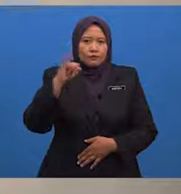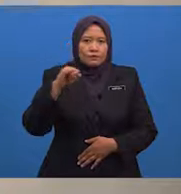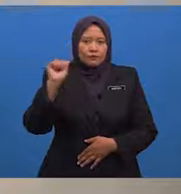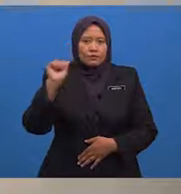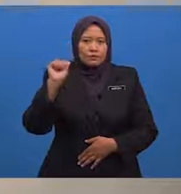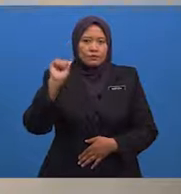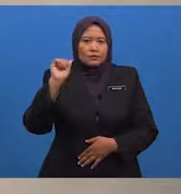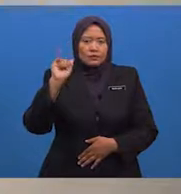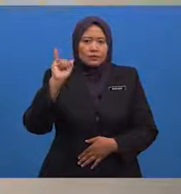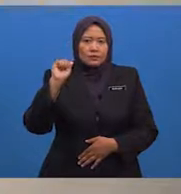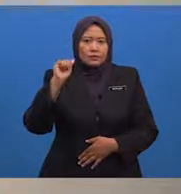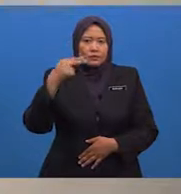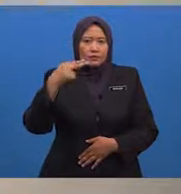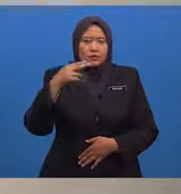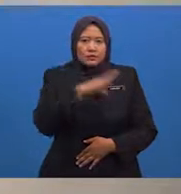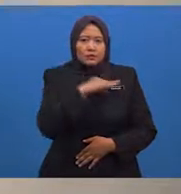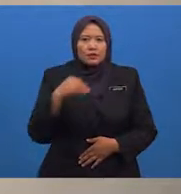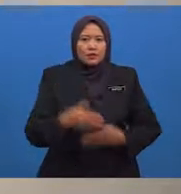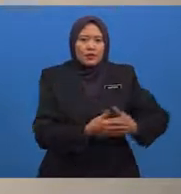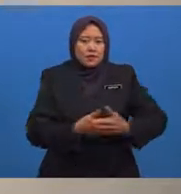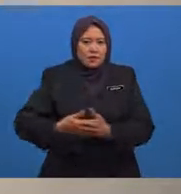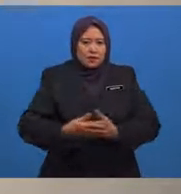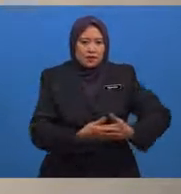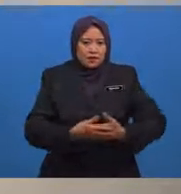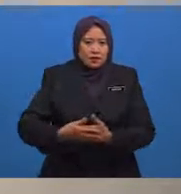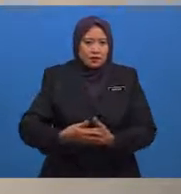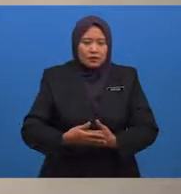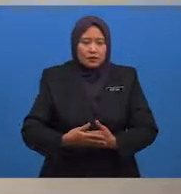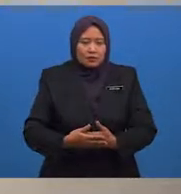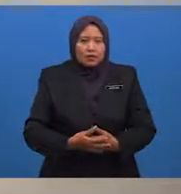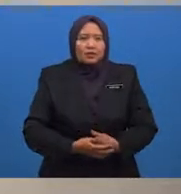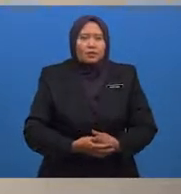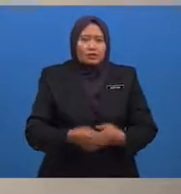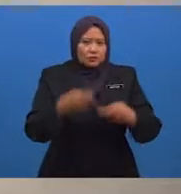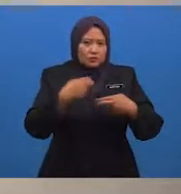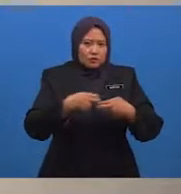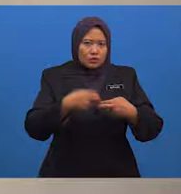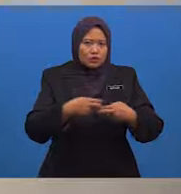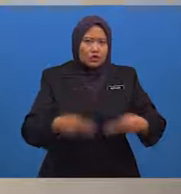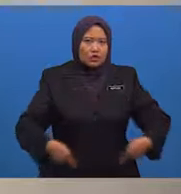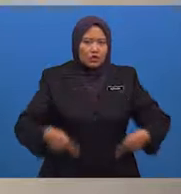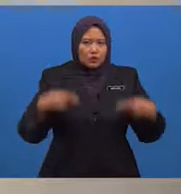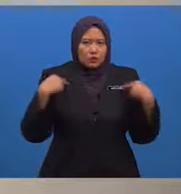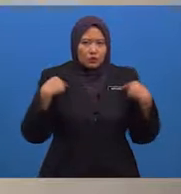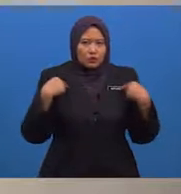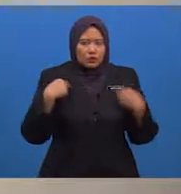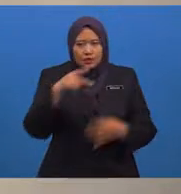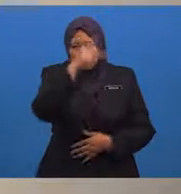kehilangan ayah mereka iaitu Sarjan Akbar akibat pertempuran di Sempadan.